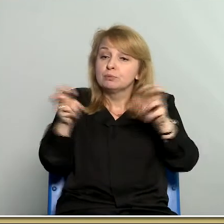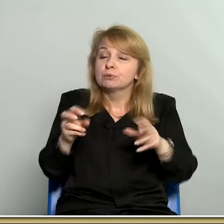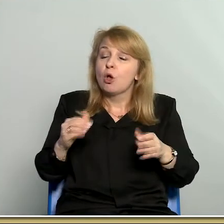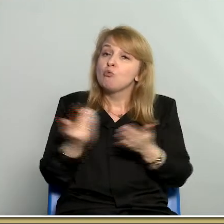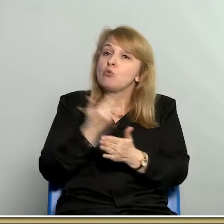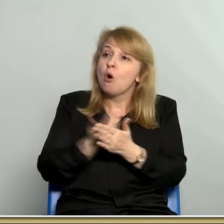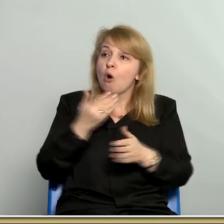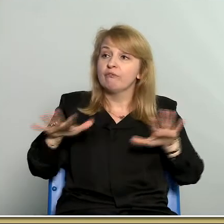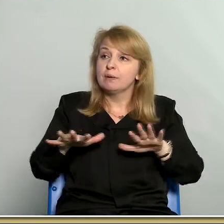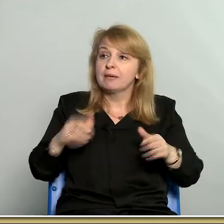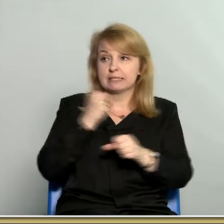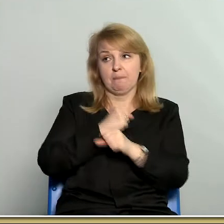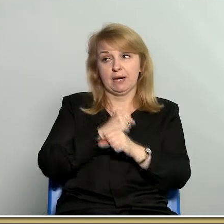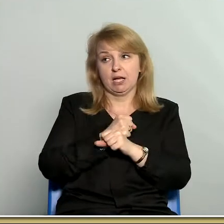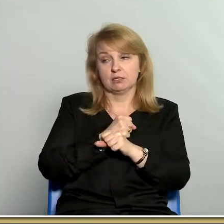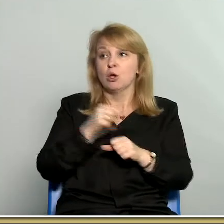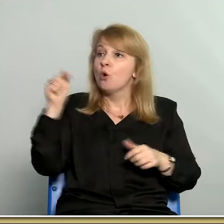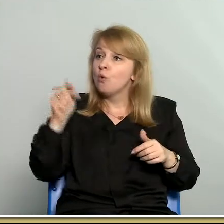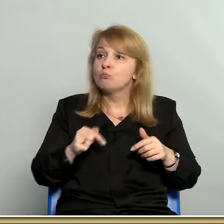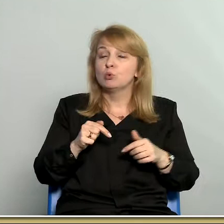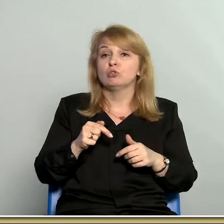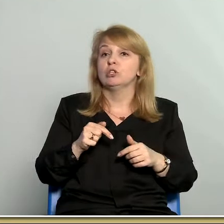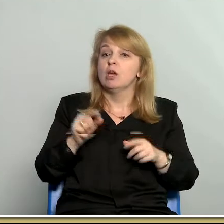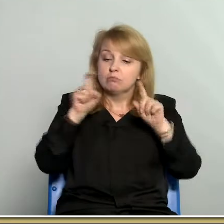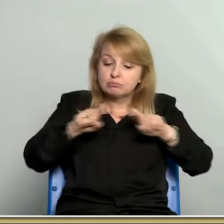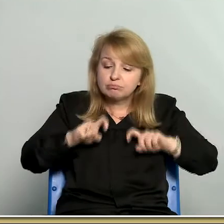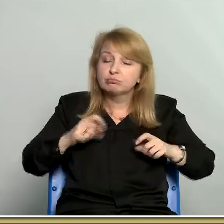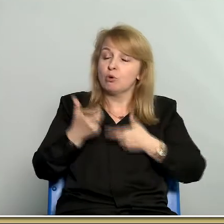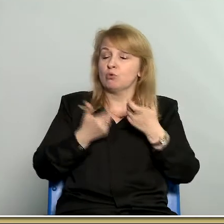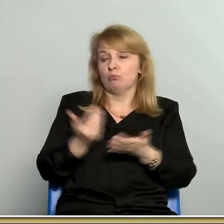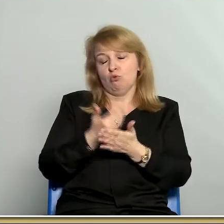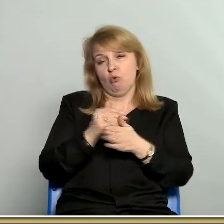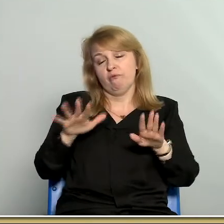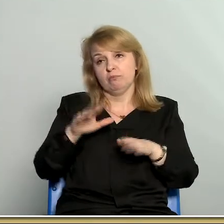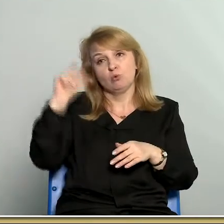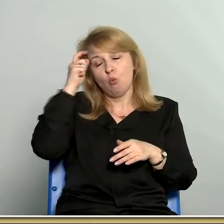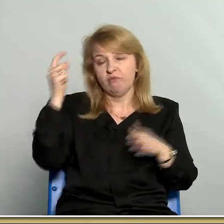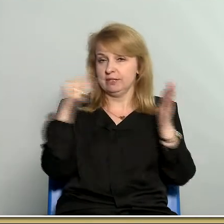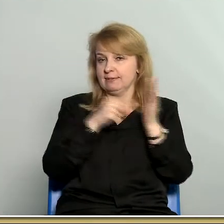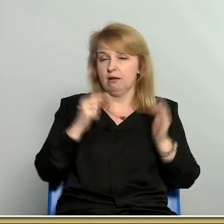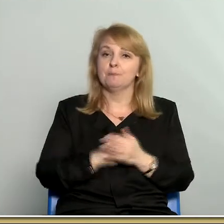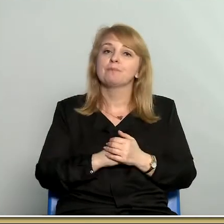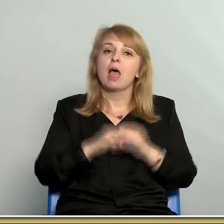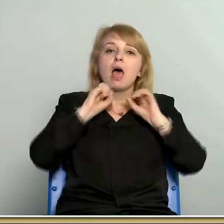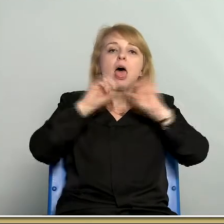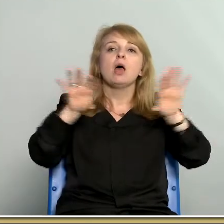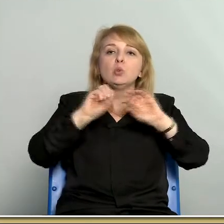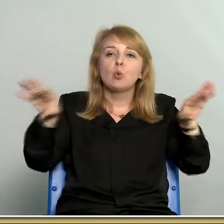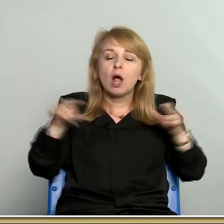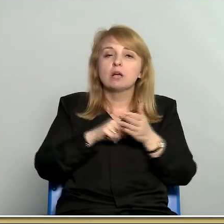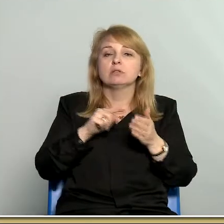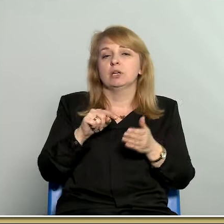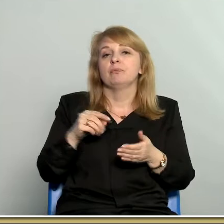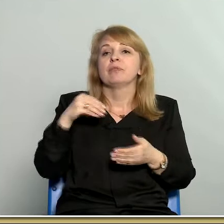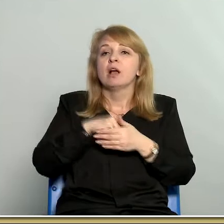miejsc pracy w tychże podmiotach. Nie tyle zakładanie nowych, co powstawanie nowych miejsc pracy. Jeżeli chodzi o edukację, ostatni priorytet